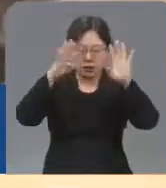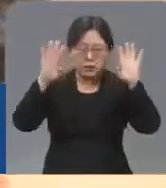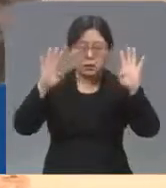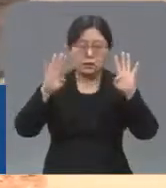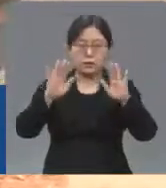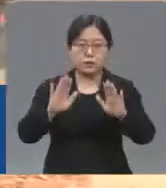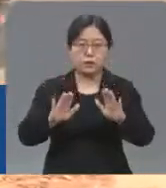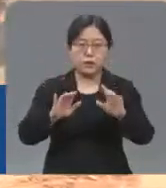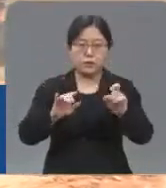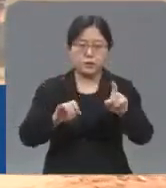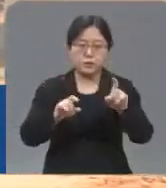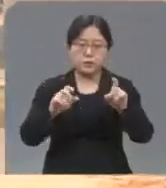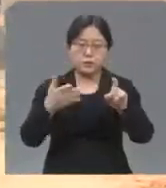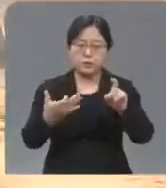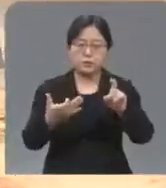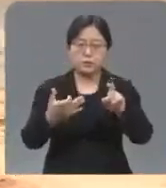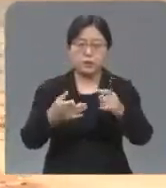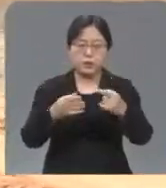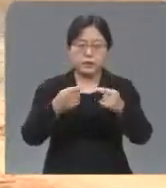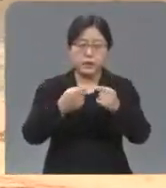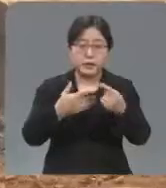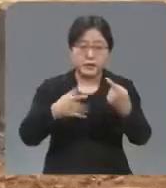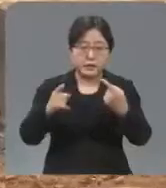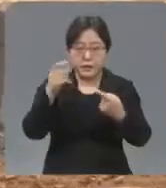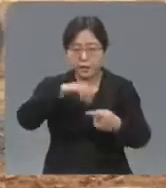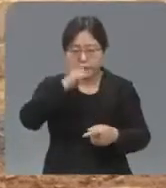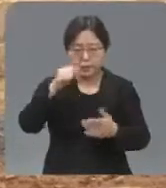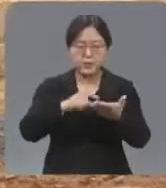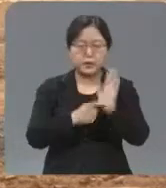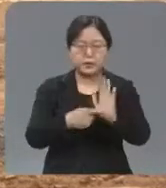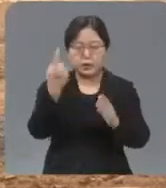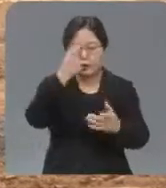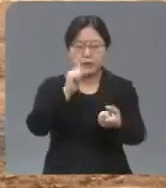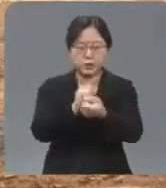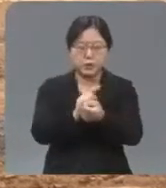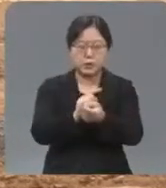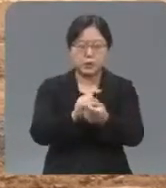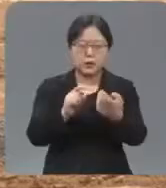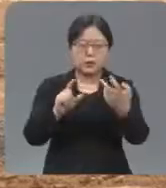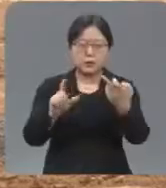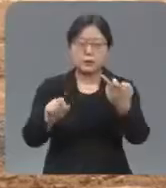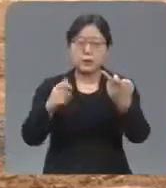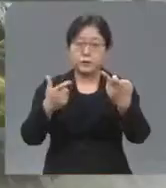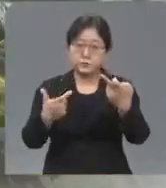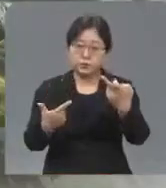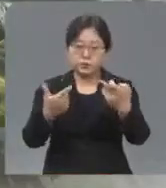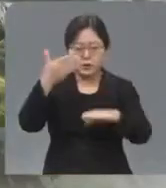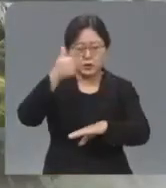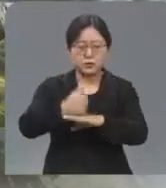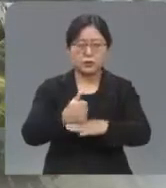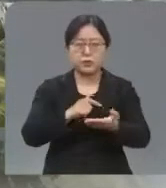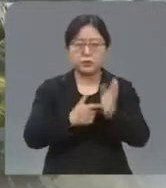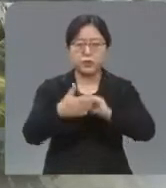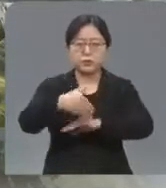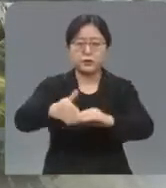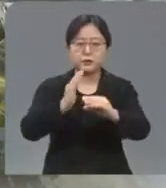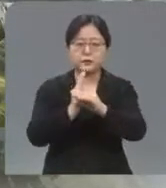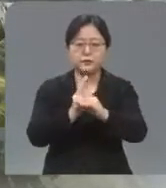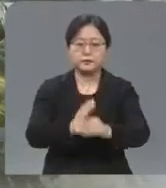한국에너지공대는 오는 11월 19일 1단계 합격자를 발표하고 면접을 거쳐 12월 16일 최종 합격자를 발표할